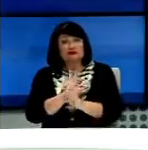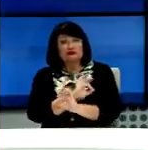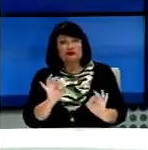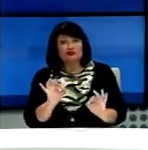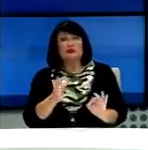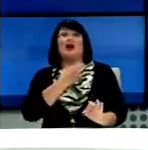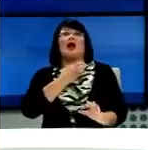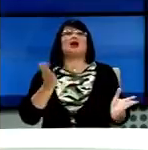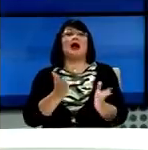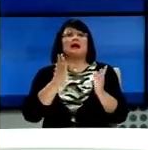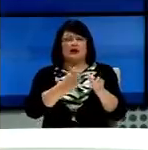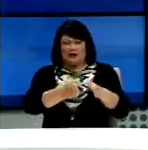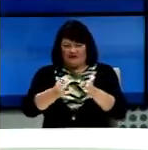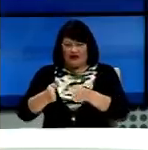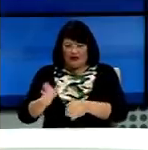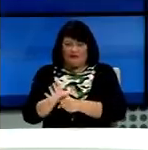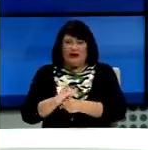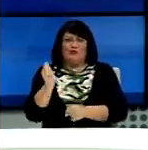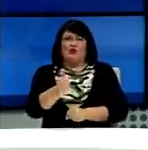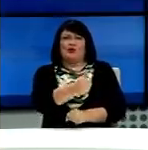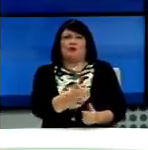σε μια ώρα ανάγκης.